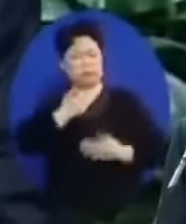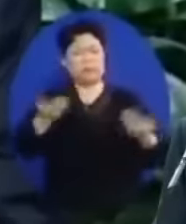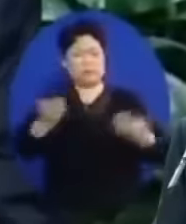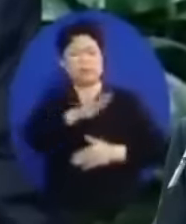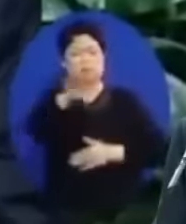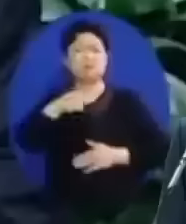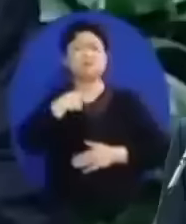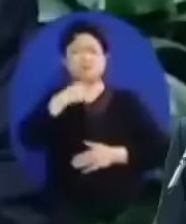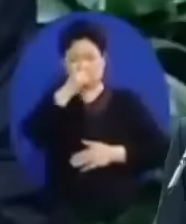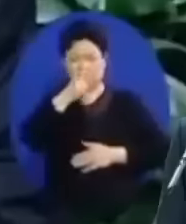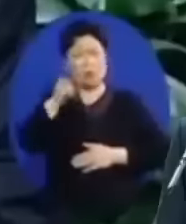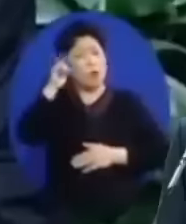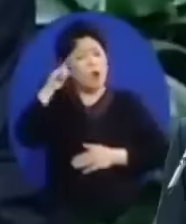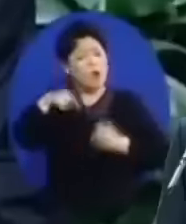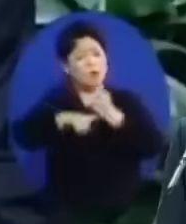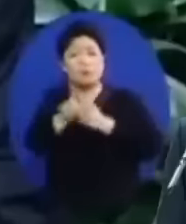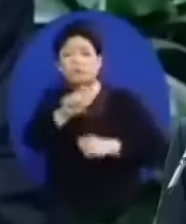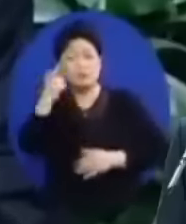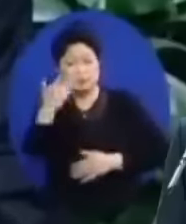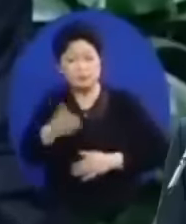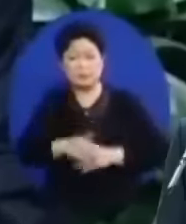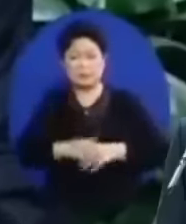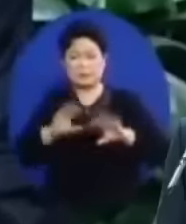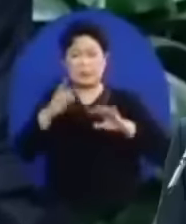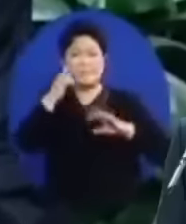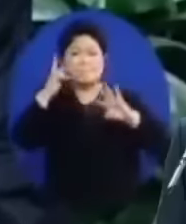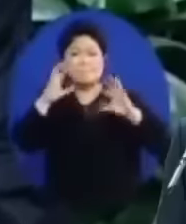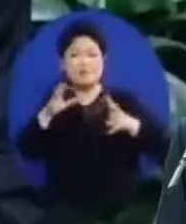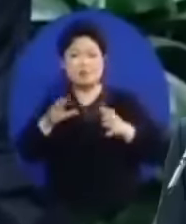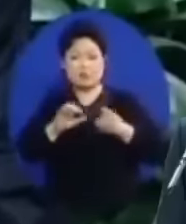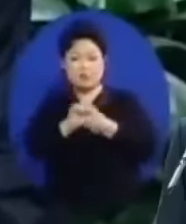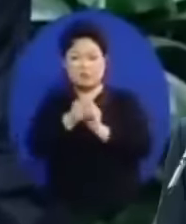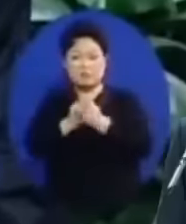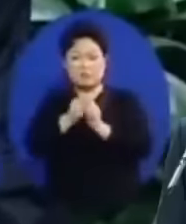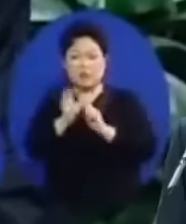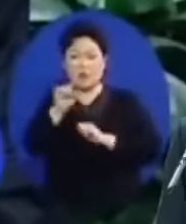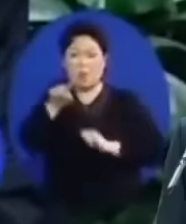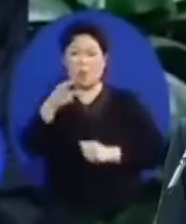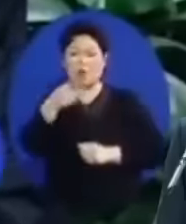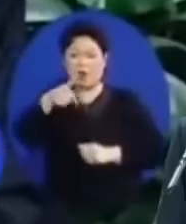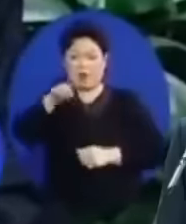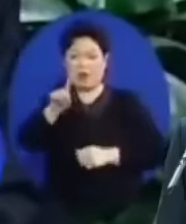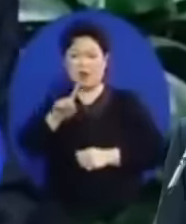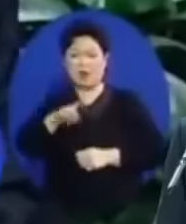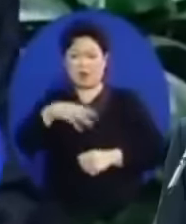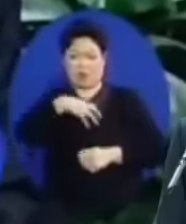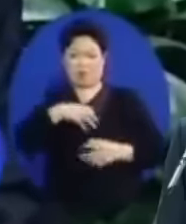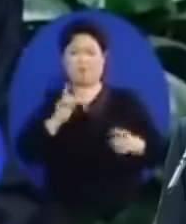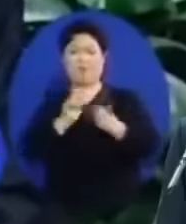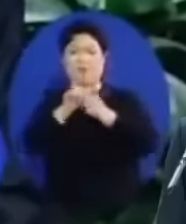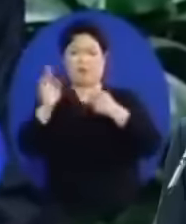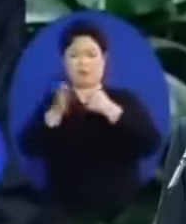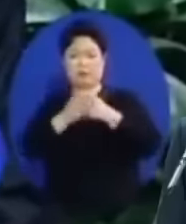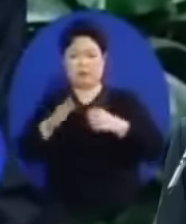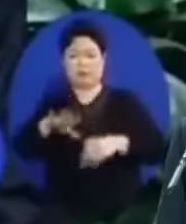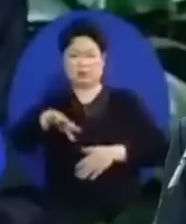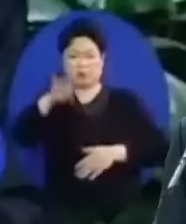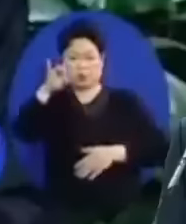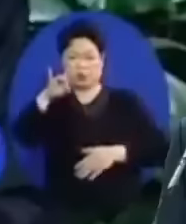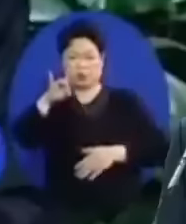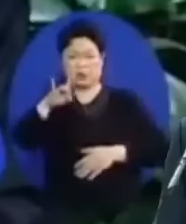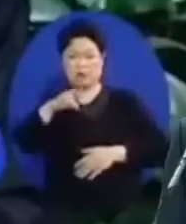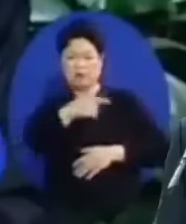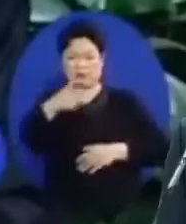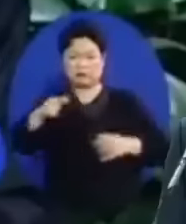우리에게 많이 타고 있지 않습니까? 왜 이렇게 됐습니까? 미국의 금융가인 월가의 위기가 찾아온 것은 미국의 초대형